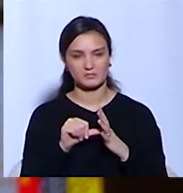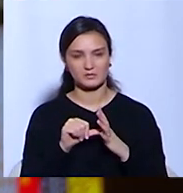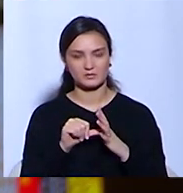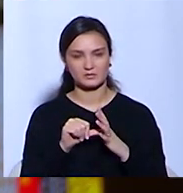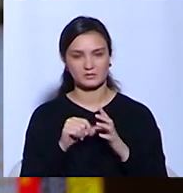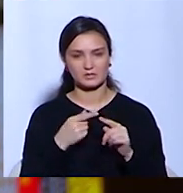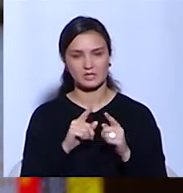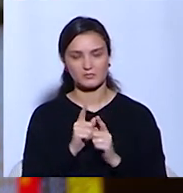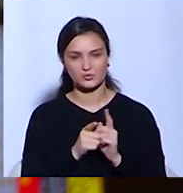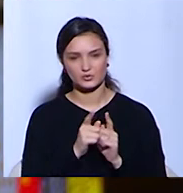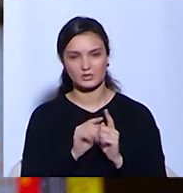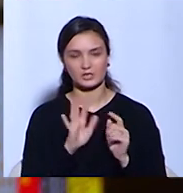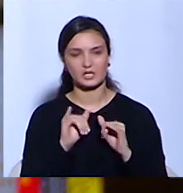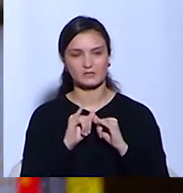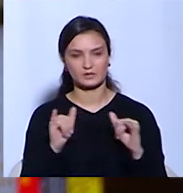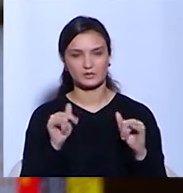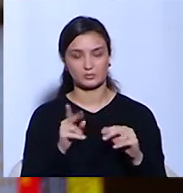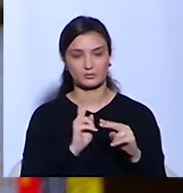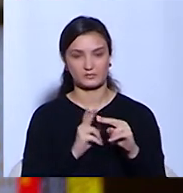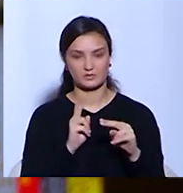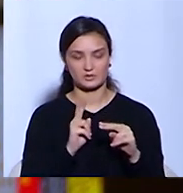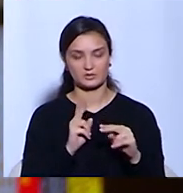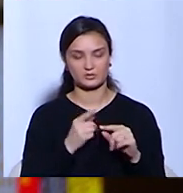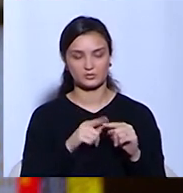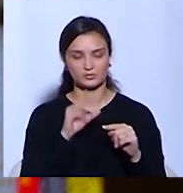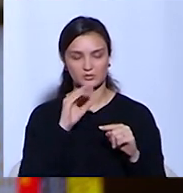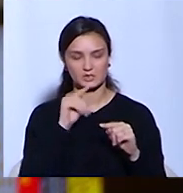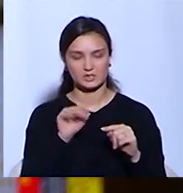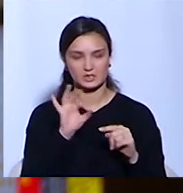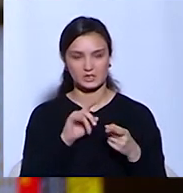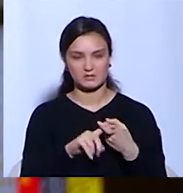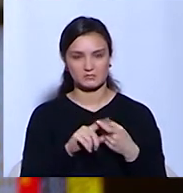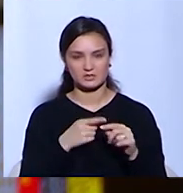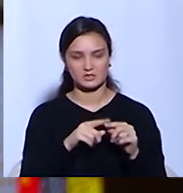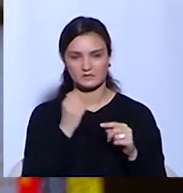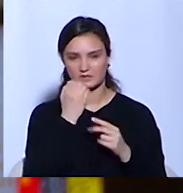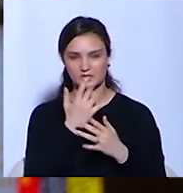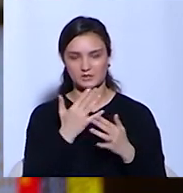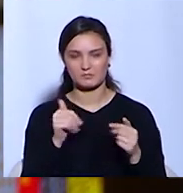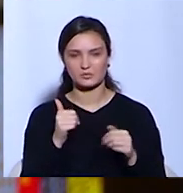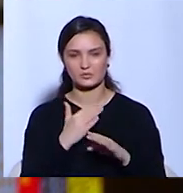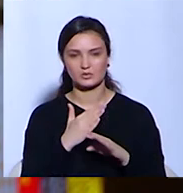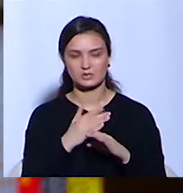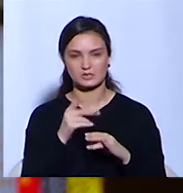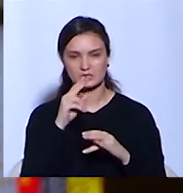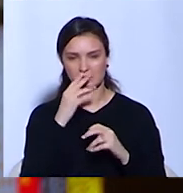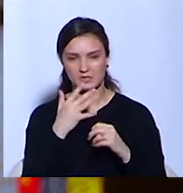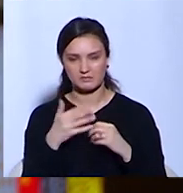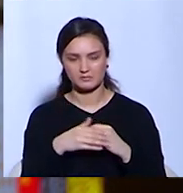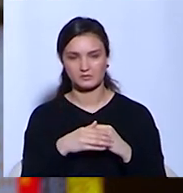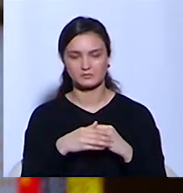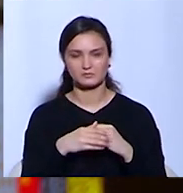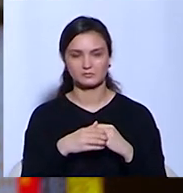ან გამოსწორდეს, ან არ განვითარდეს პრევენციულად, მით უმეტეს, როდესაც ეს ეხება ისეთ ნივთიერებებს, როგორიც არის ნივთიწამლები,